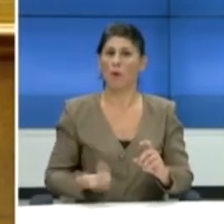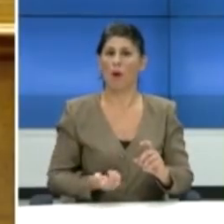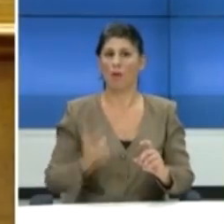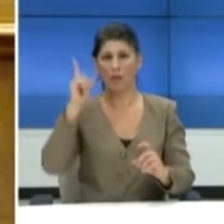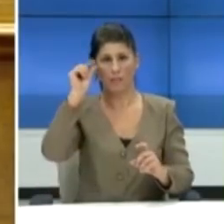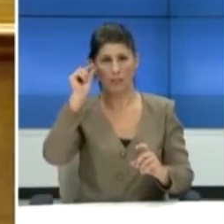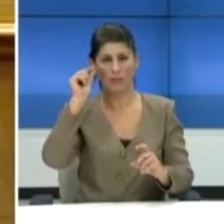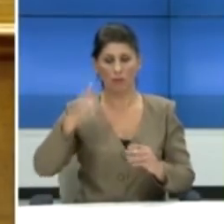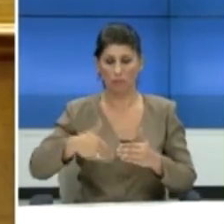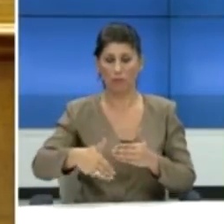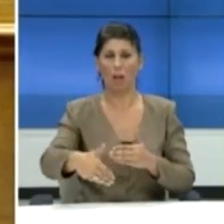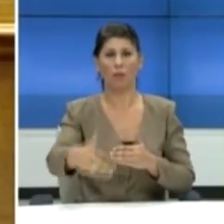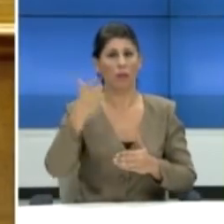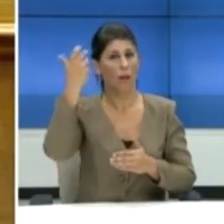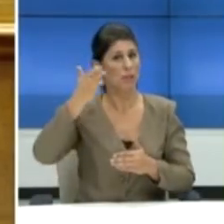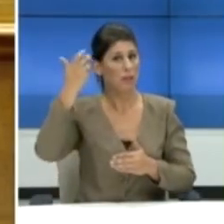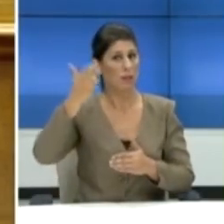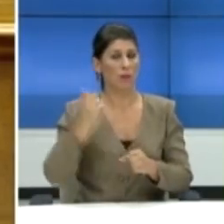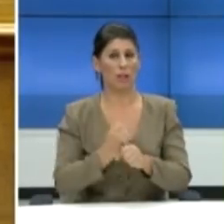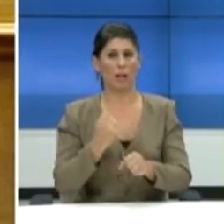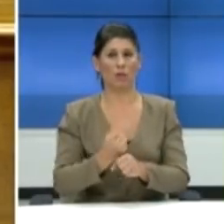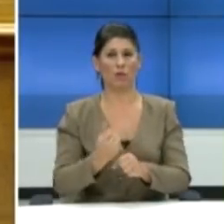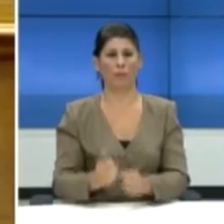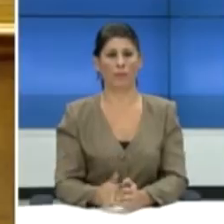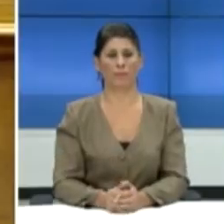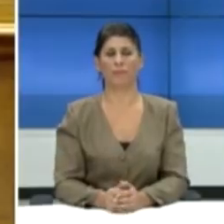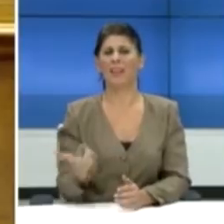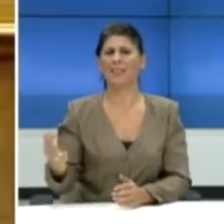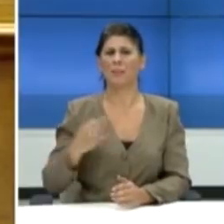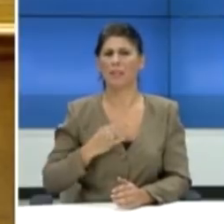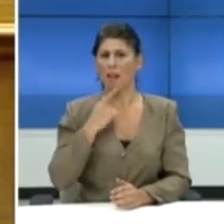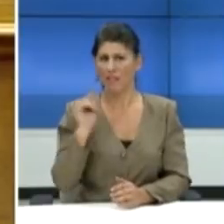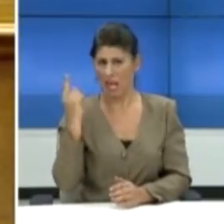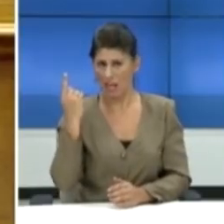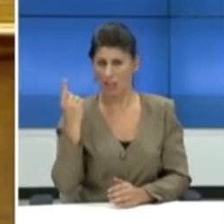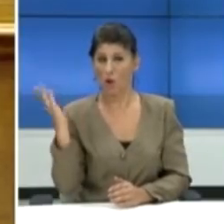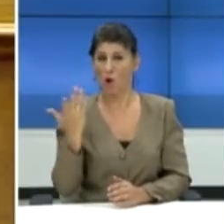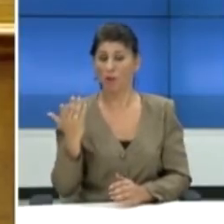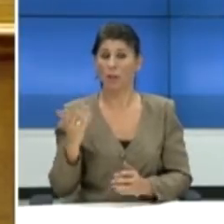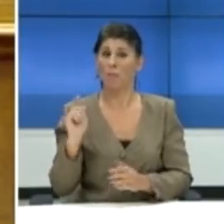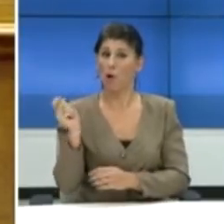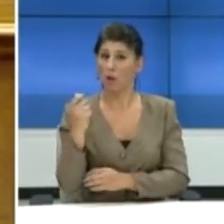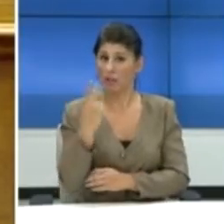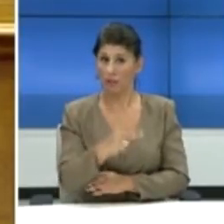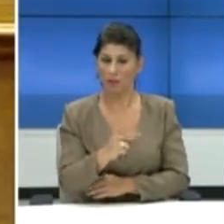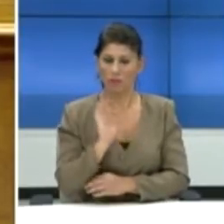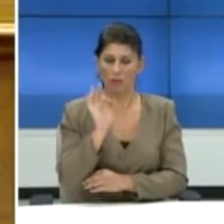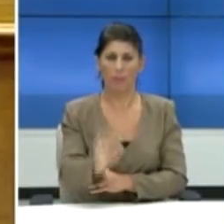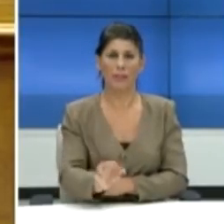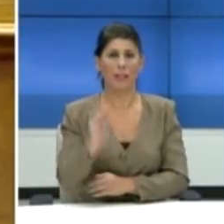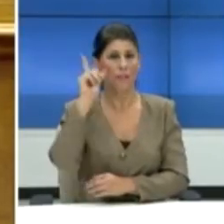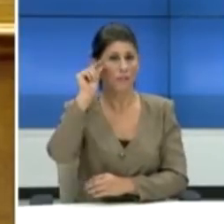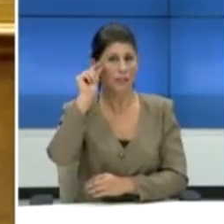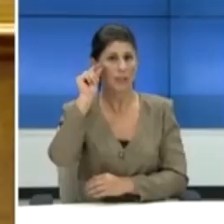φοιτητές, αυριανοί επιστήμονες και εργαζόμενοι. Μιλάτε για ευκαιρίες όταν με την πολιτική σας οδηγείτε